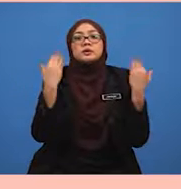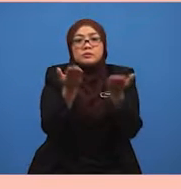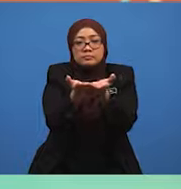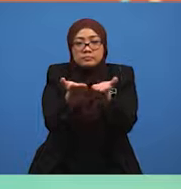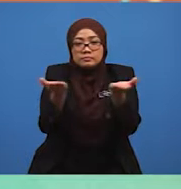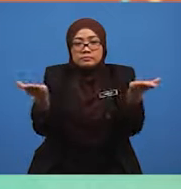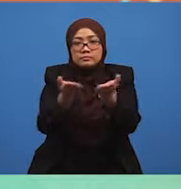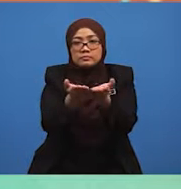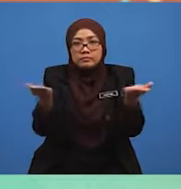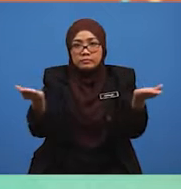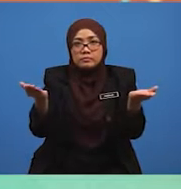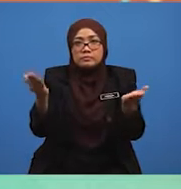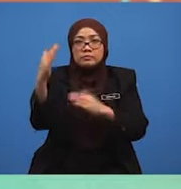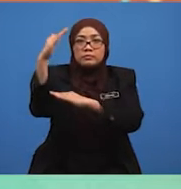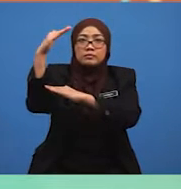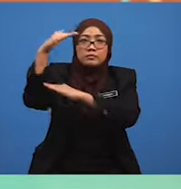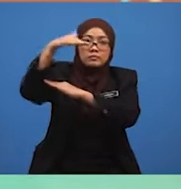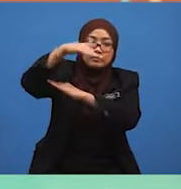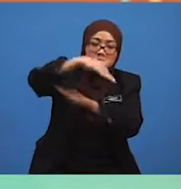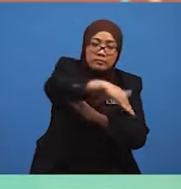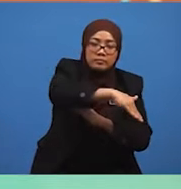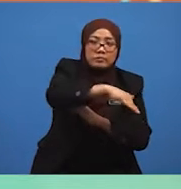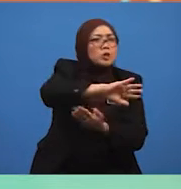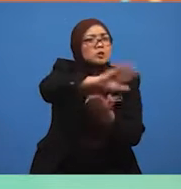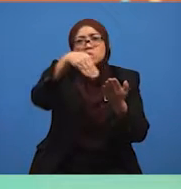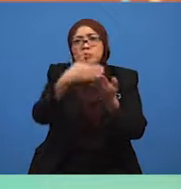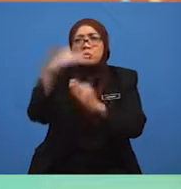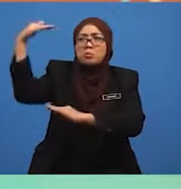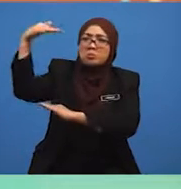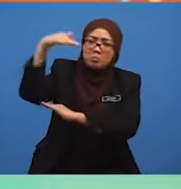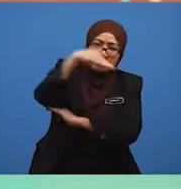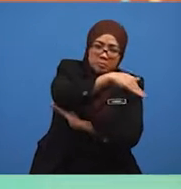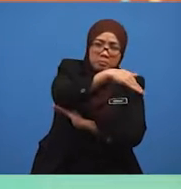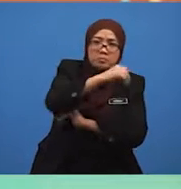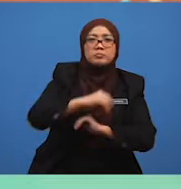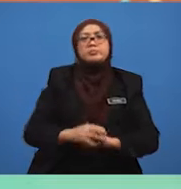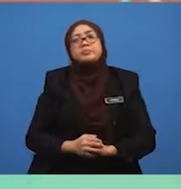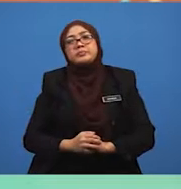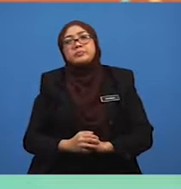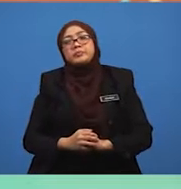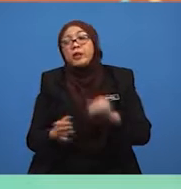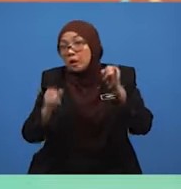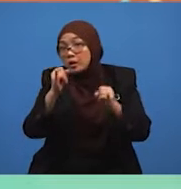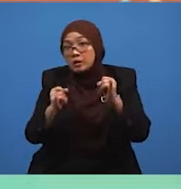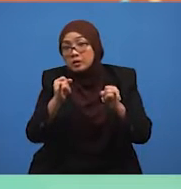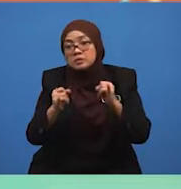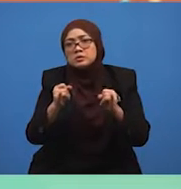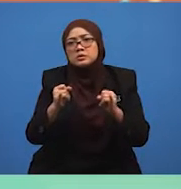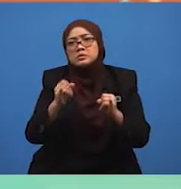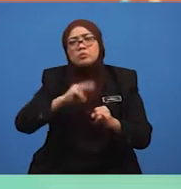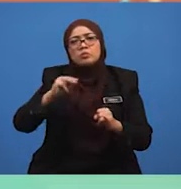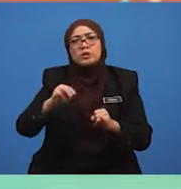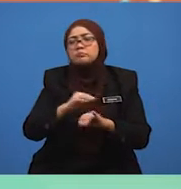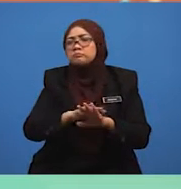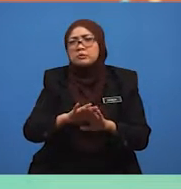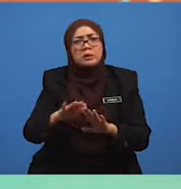disendengkan. Adakah murid-murid jelas dengan prinsip sata condong? Jika anda masih kurang jelas, tidak